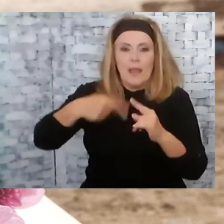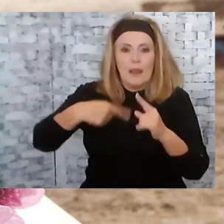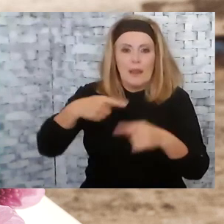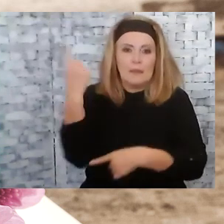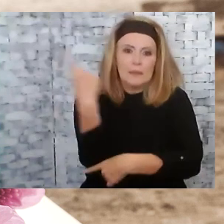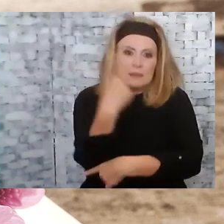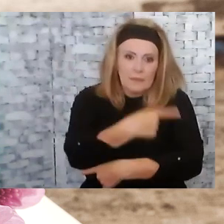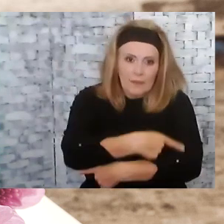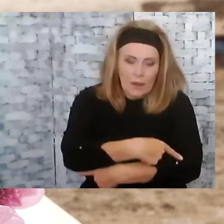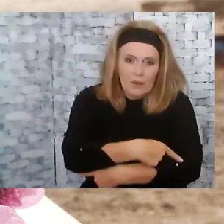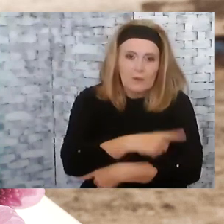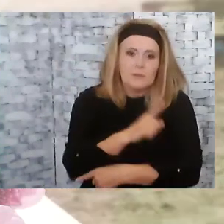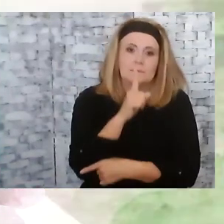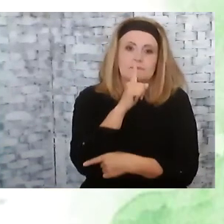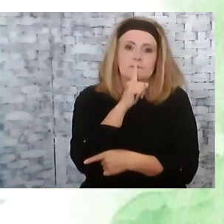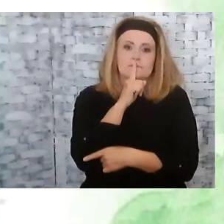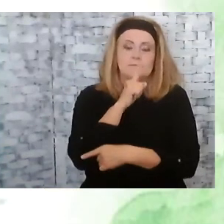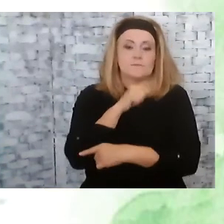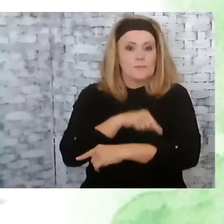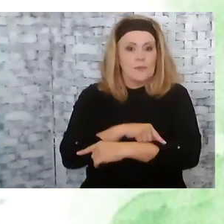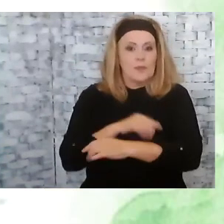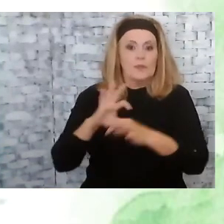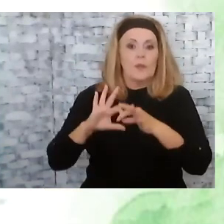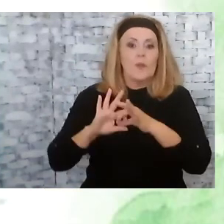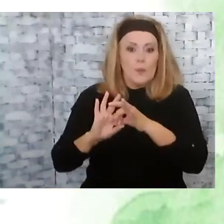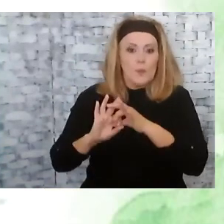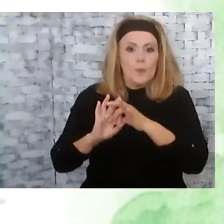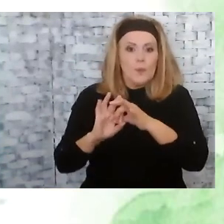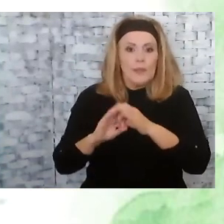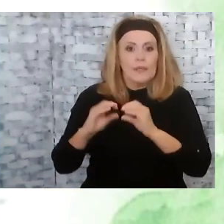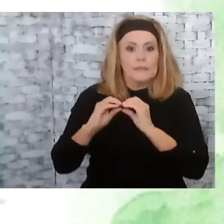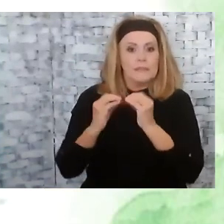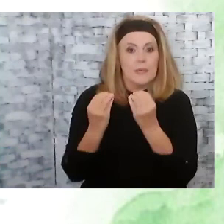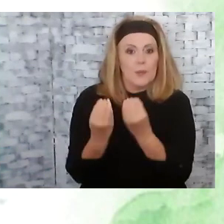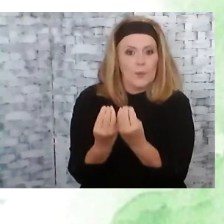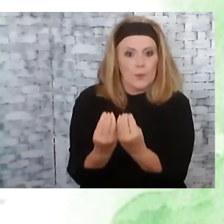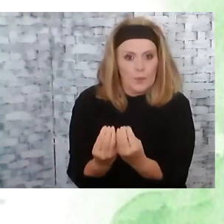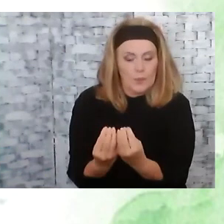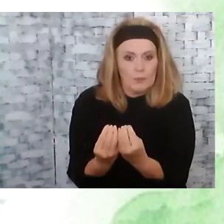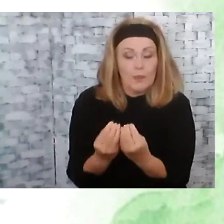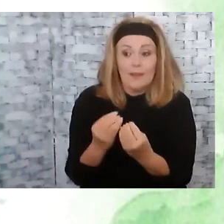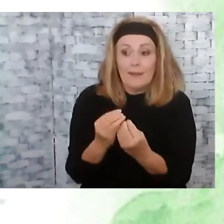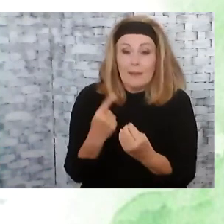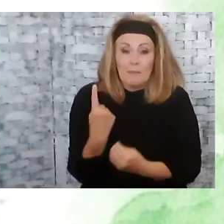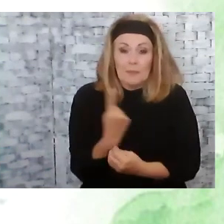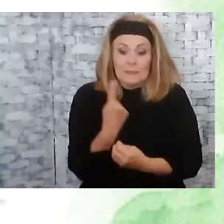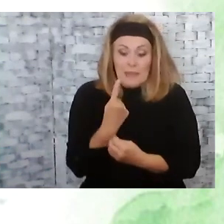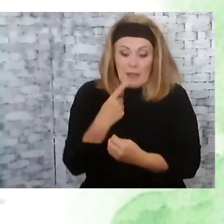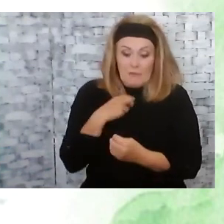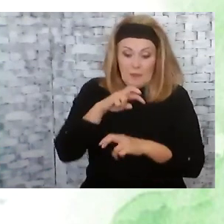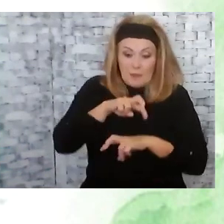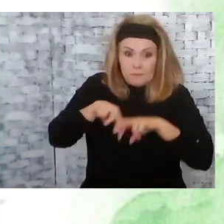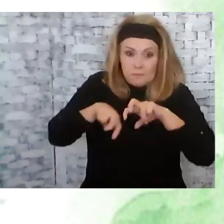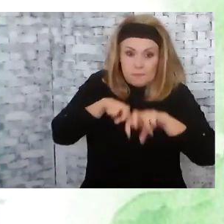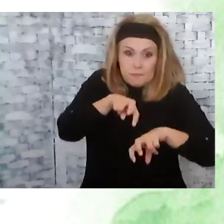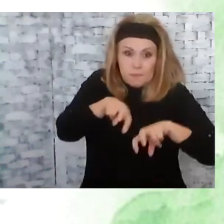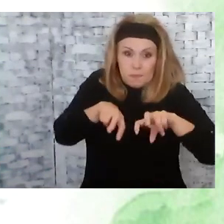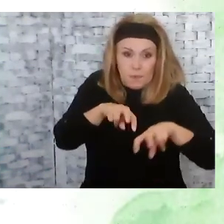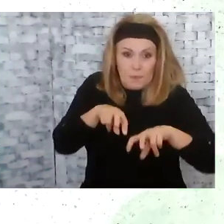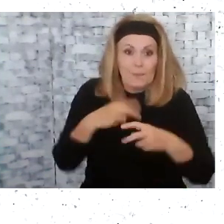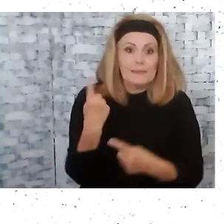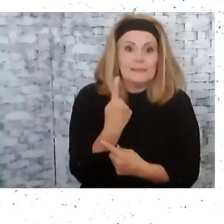tyd en ook ons gesonde koneksiegroep gesprekke, want dis hier waar ons self persoonlik ontdekkings